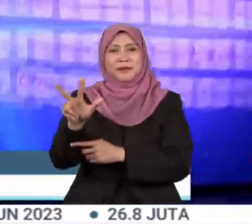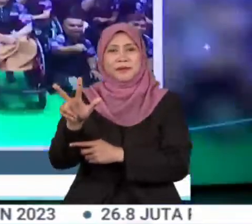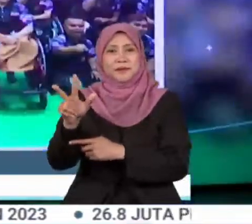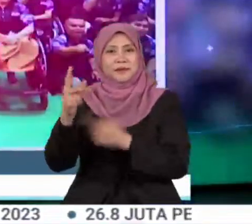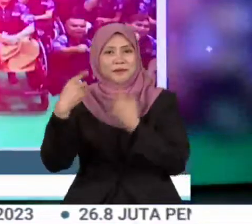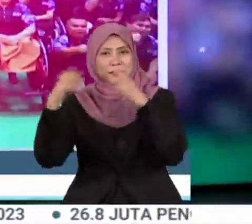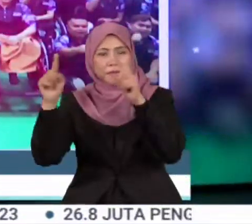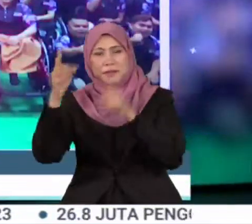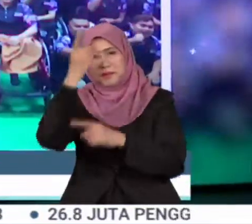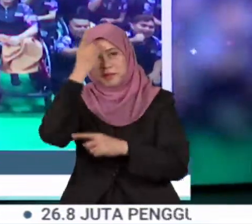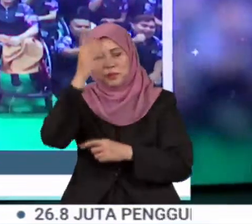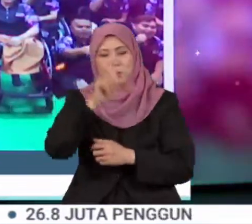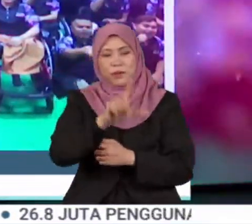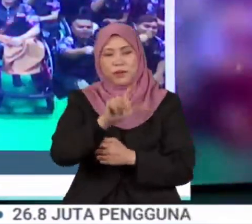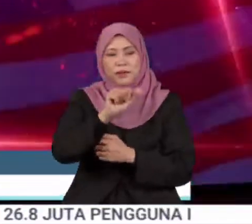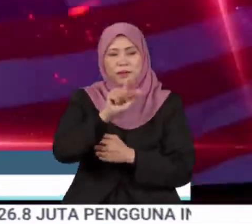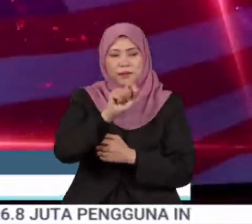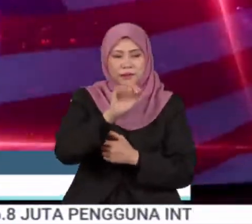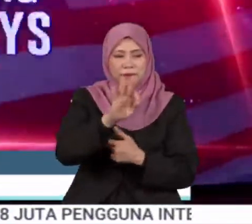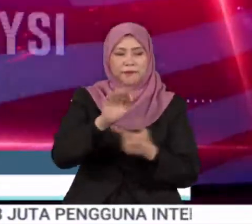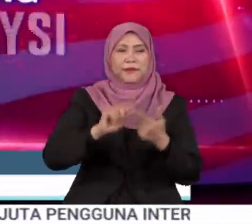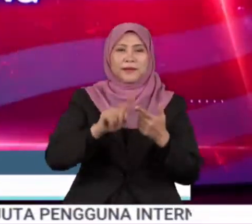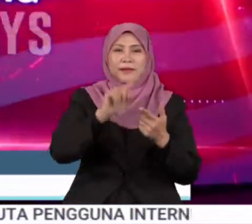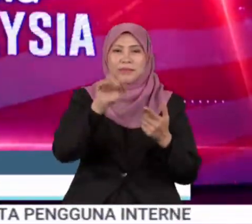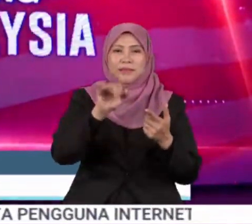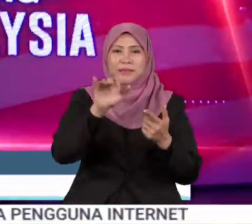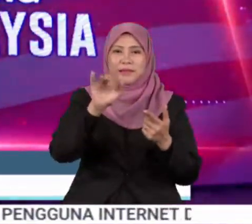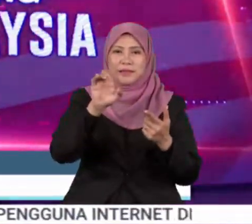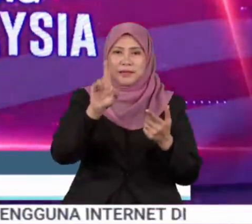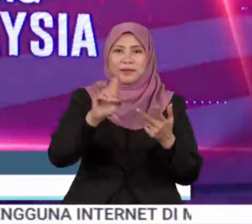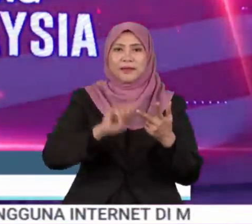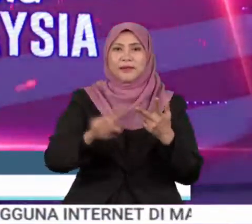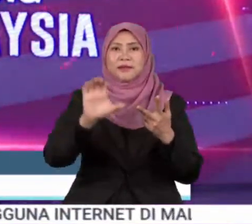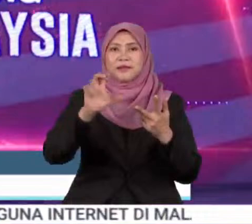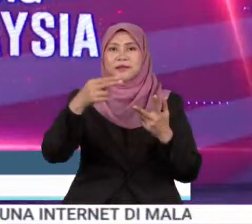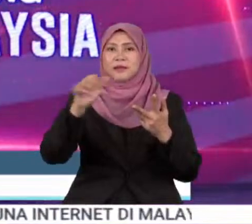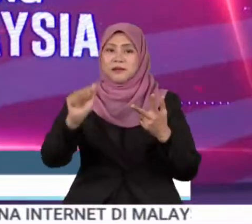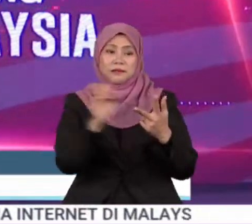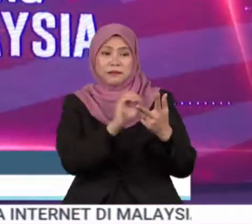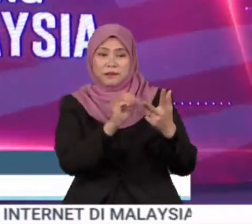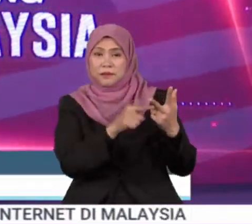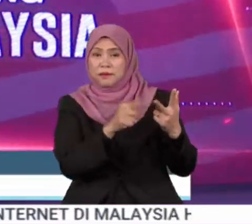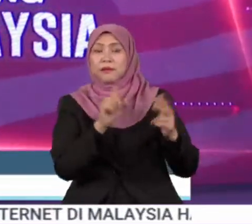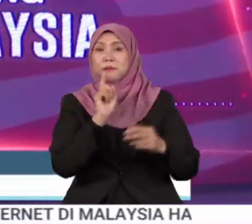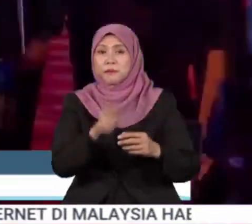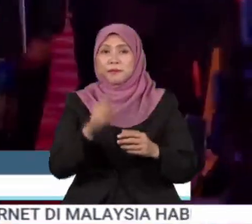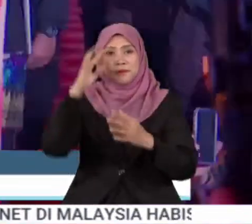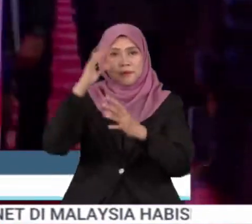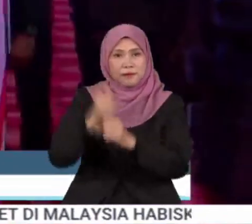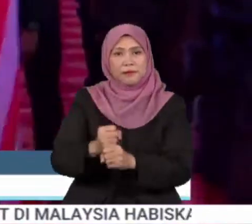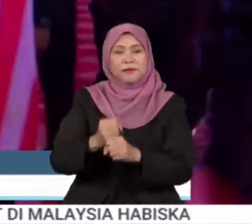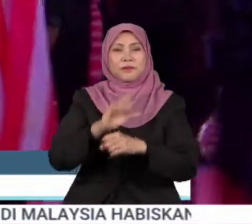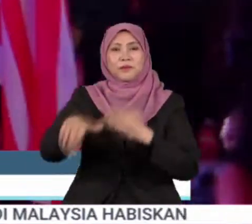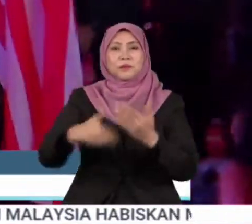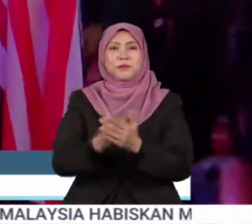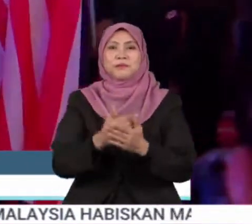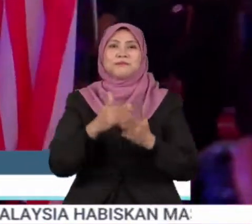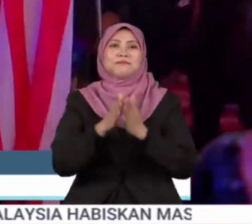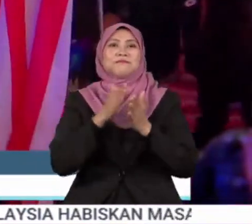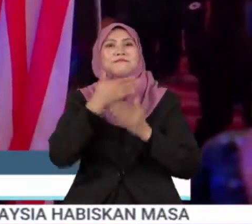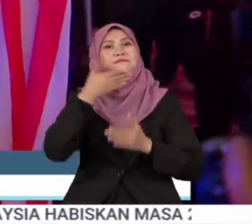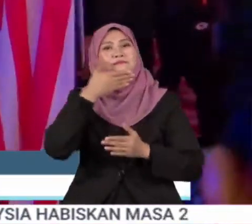iaitu Datuk Muhammad Latif Romli, Ziad Zulkifli dan Chia Lip Hau. Beliau tetap yakin dengan kemampuan atlet-atlet